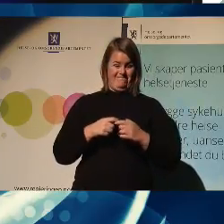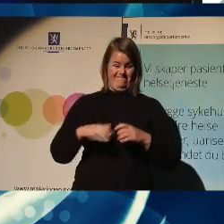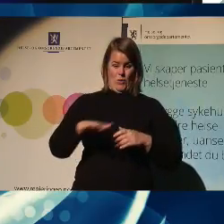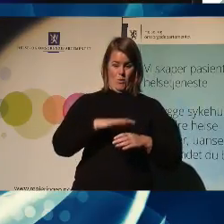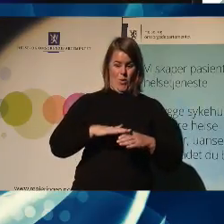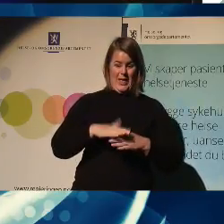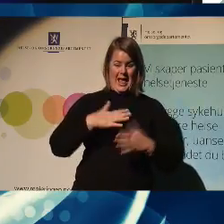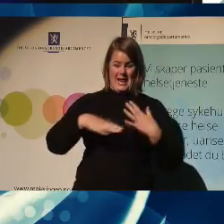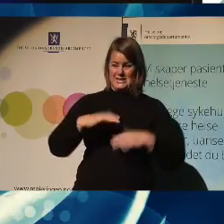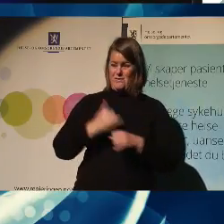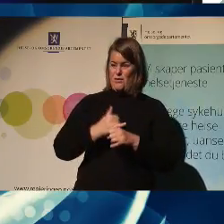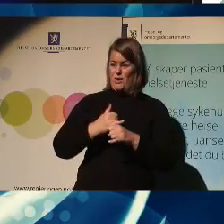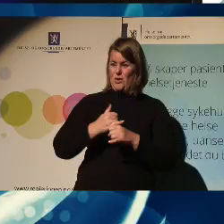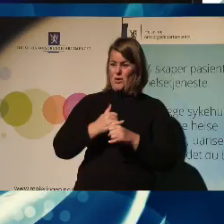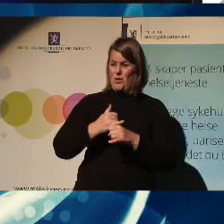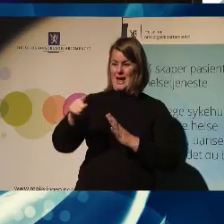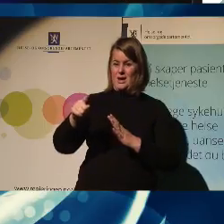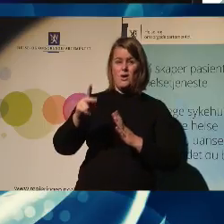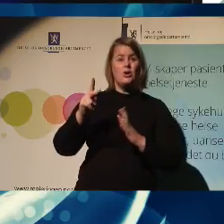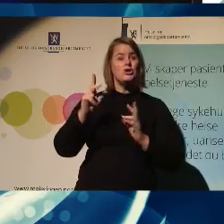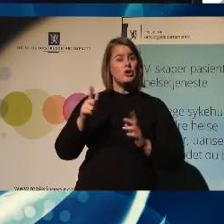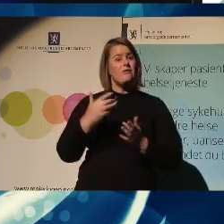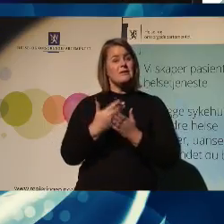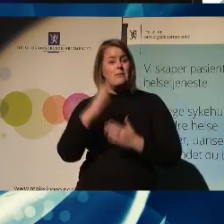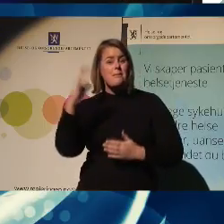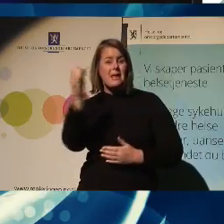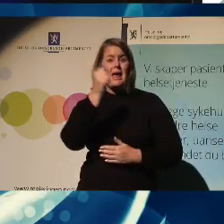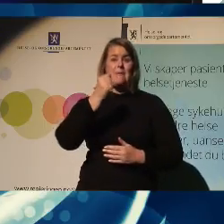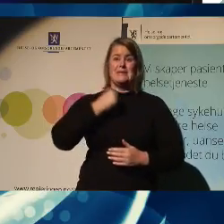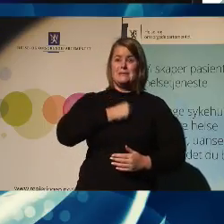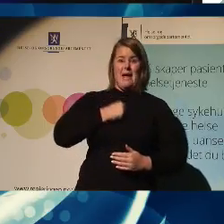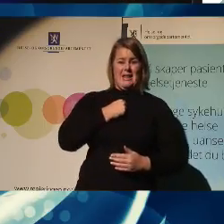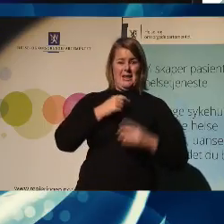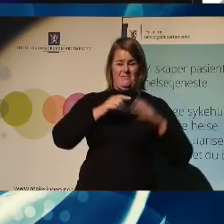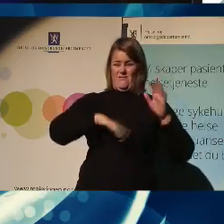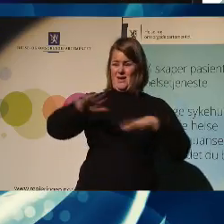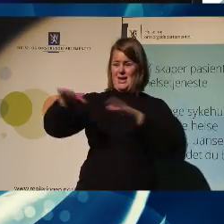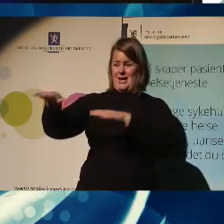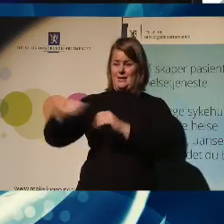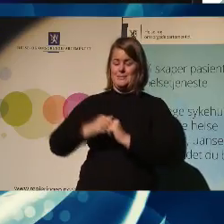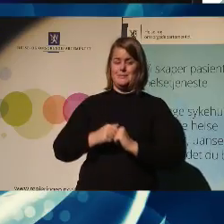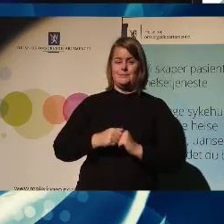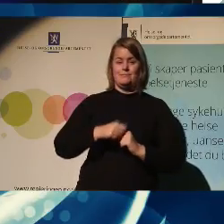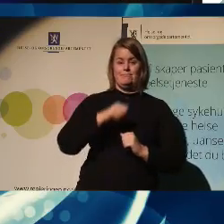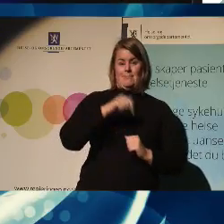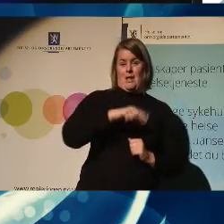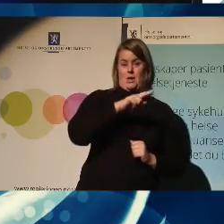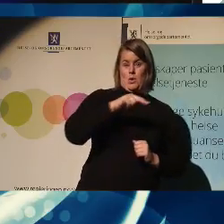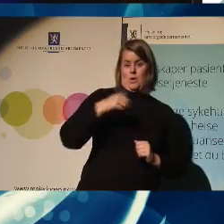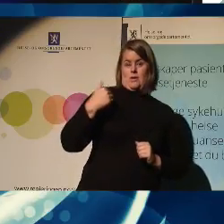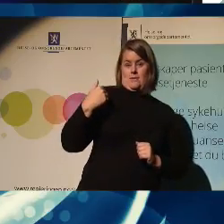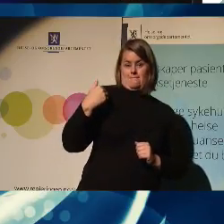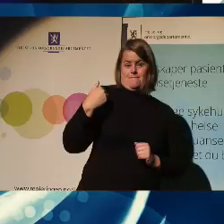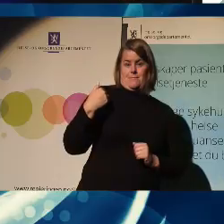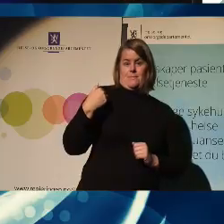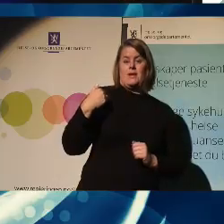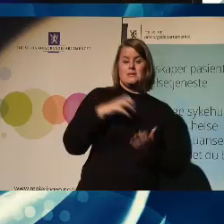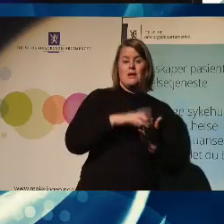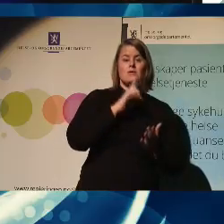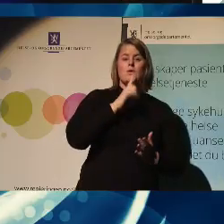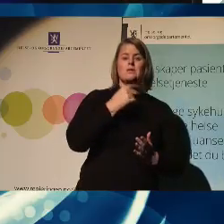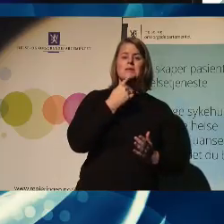begrepet smerte er ikke likt. Helse på norsk, som ble referert til her i morges av